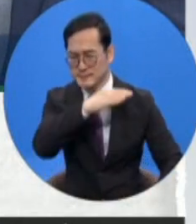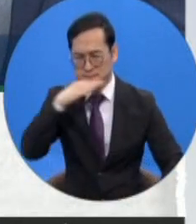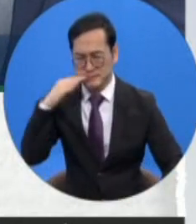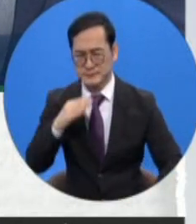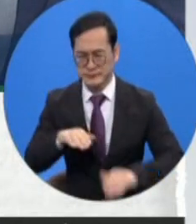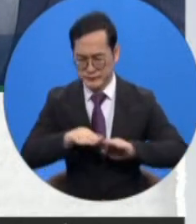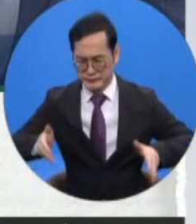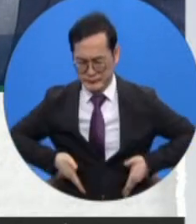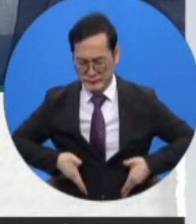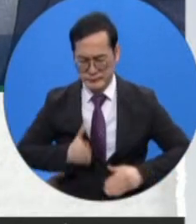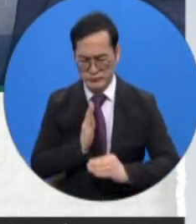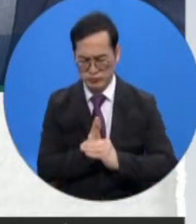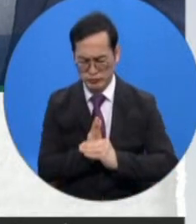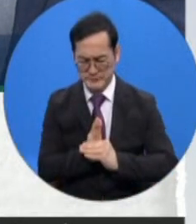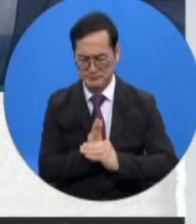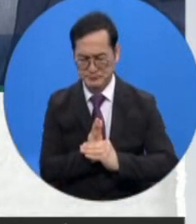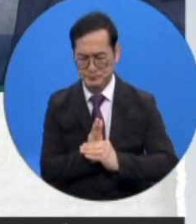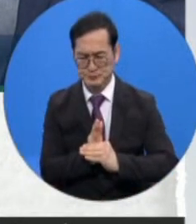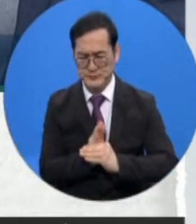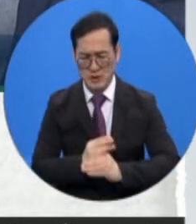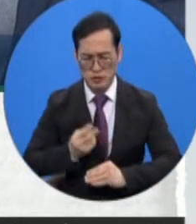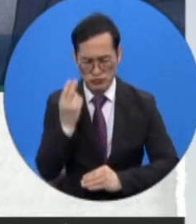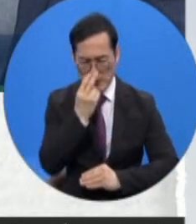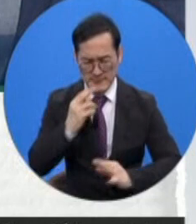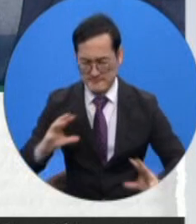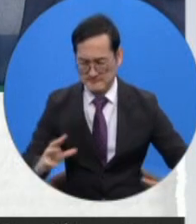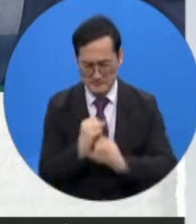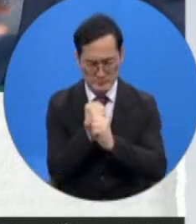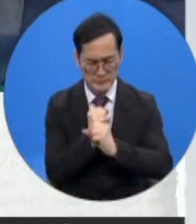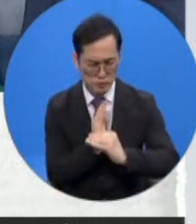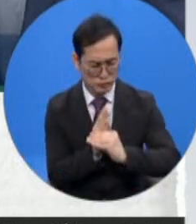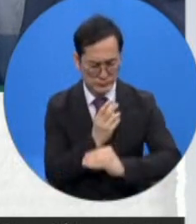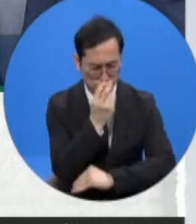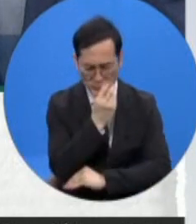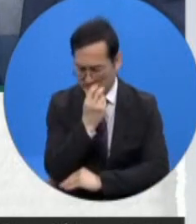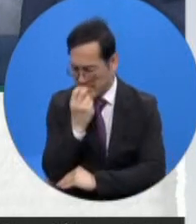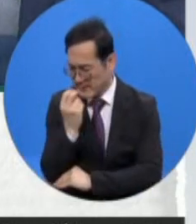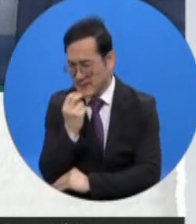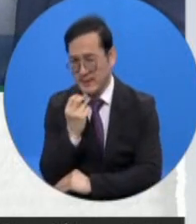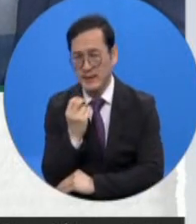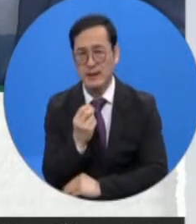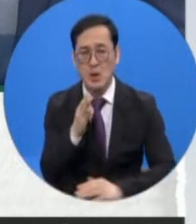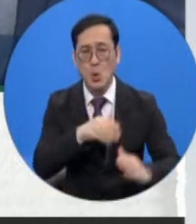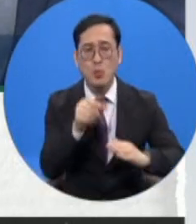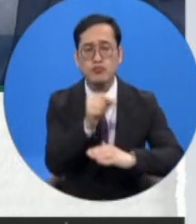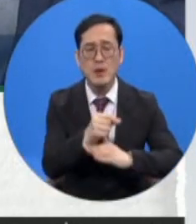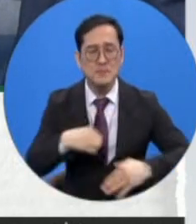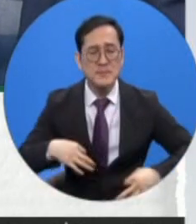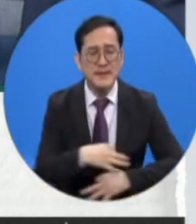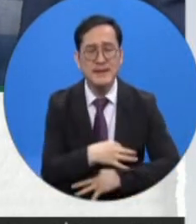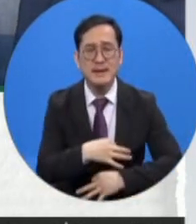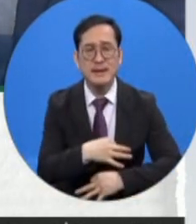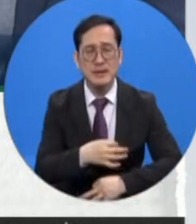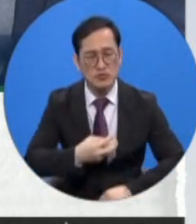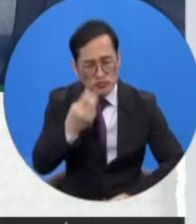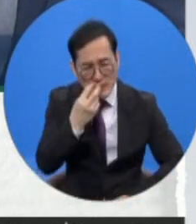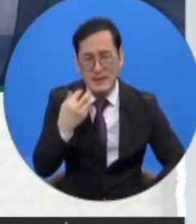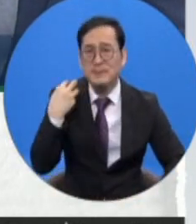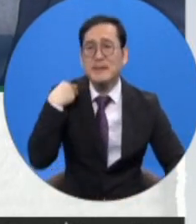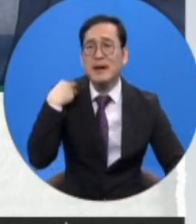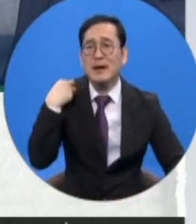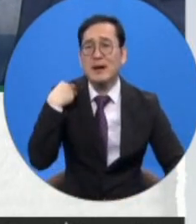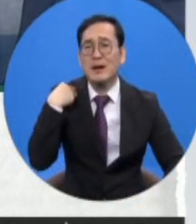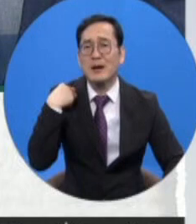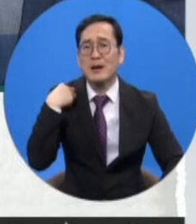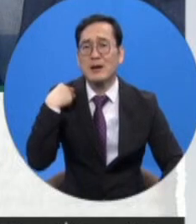있는가 또 공수처라고 하는 건 우리나라 최고의 말하자면 공직자들을 다루는 비리를 다루는 수사처인 만큼